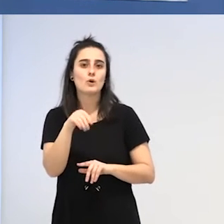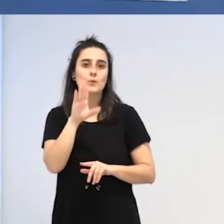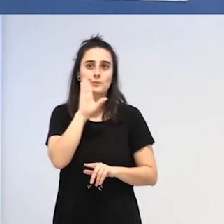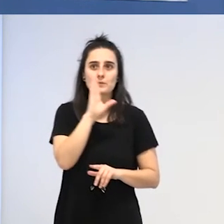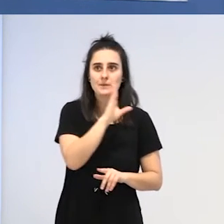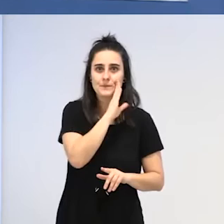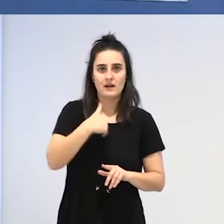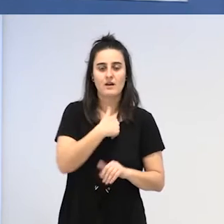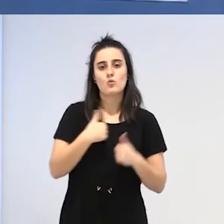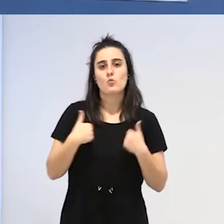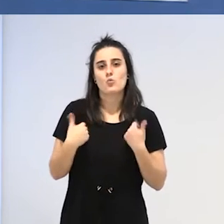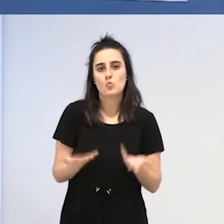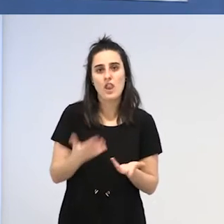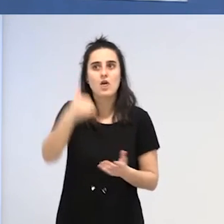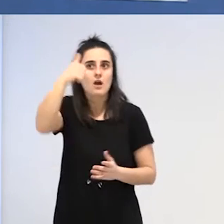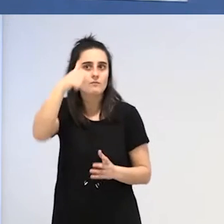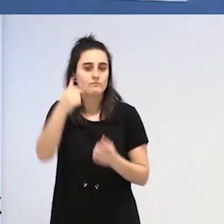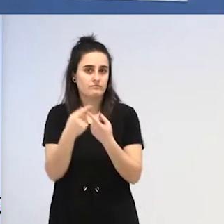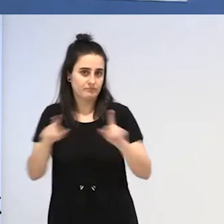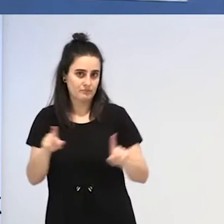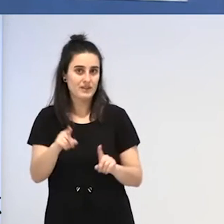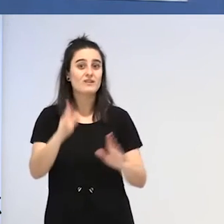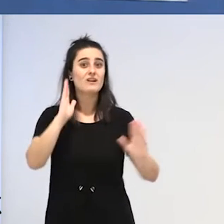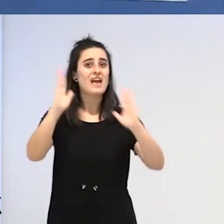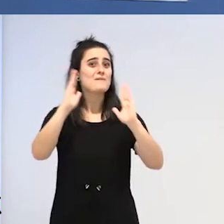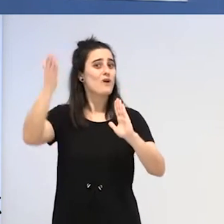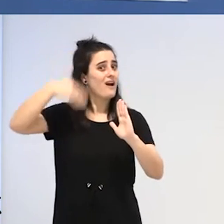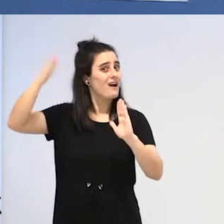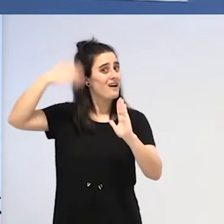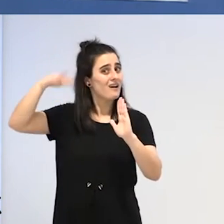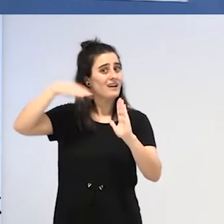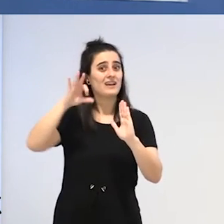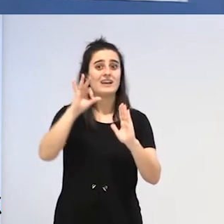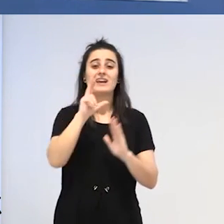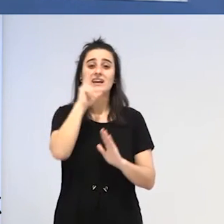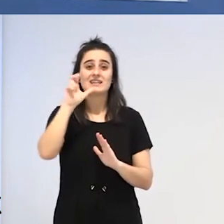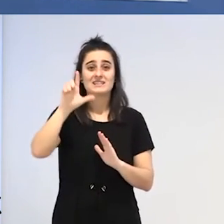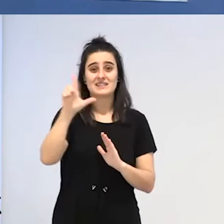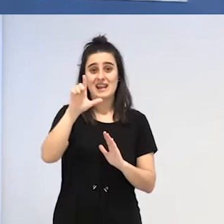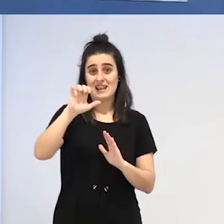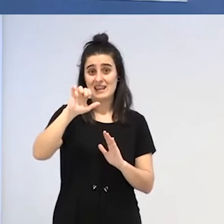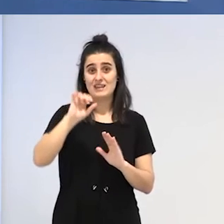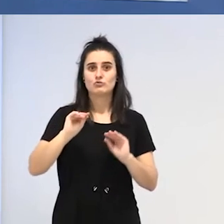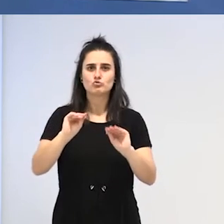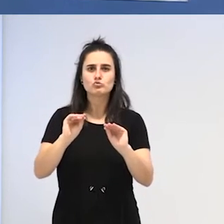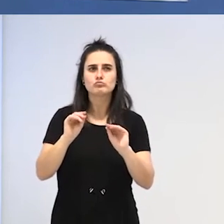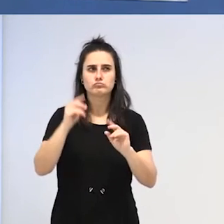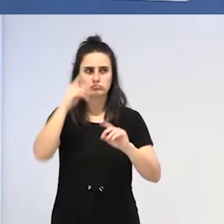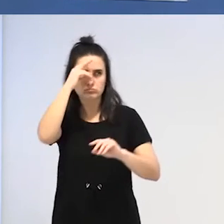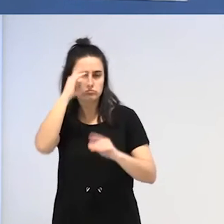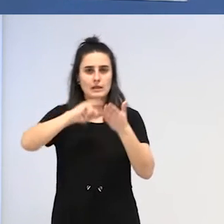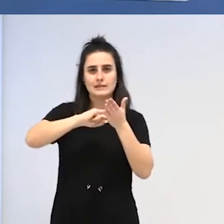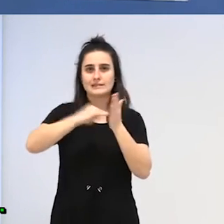aldatuz joan dira, ez? Baina, bueno, momentu hartan, Shelleyren teknologiaren, zientziaren inguruko kezkak azaltzen